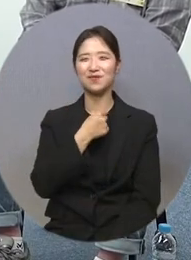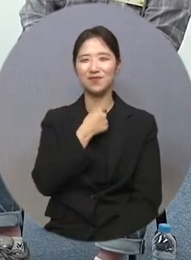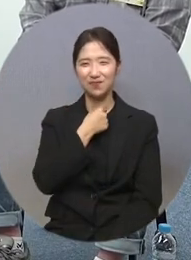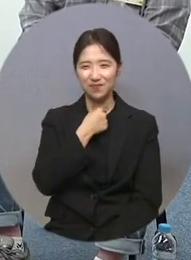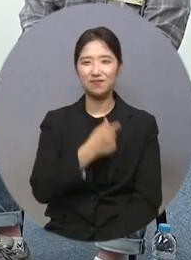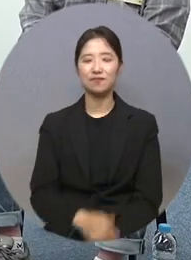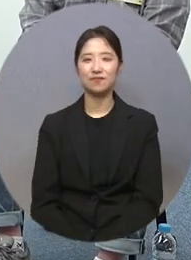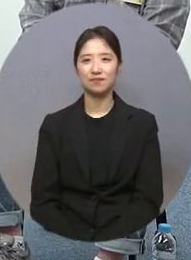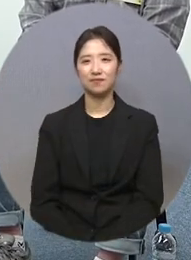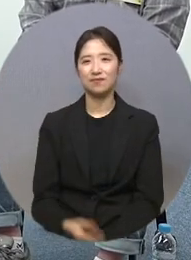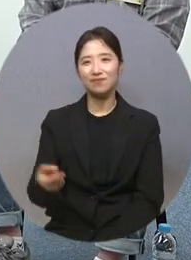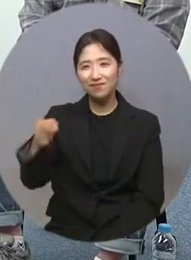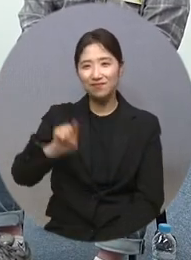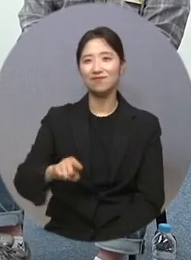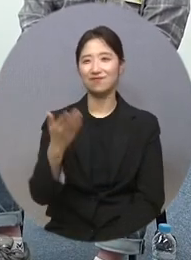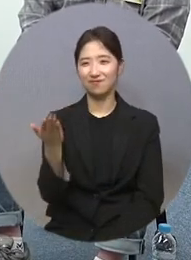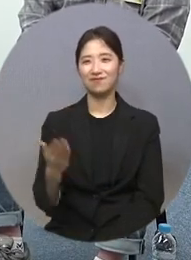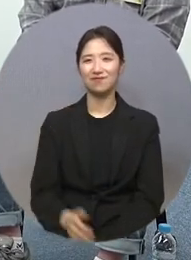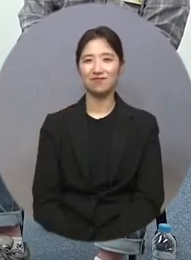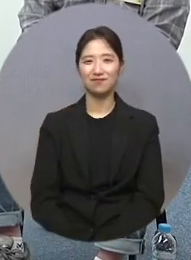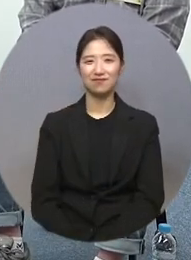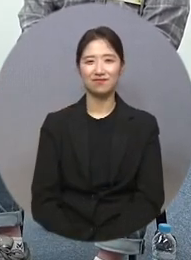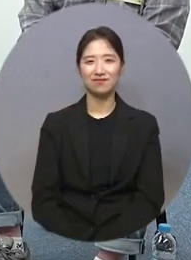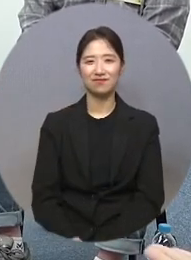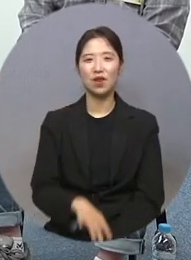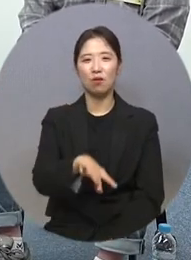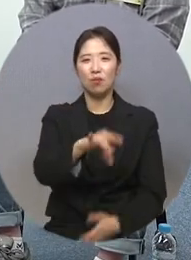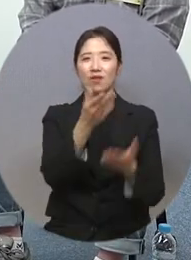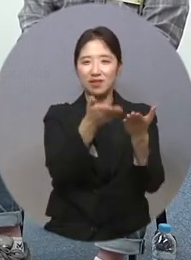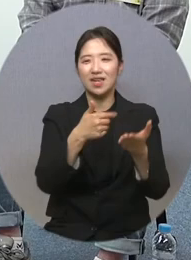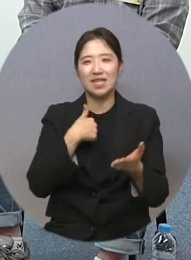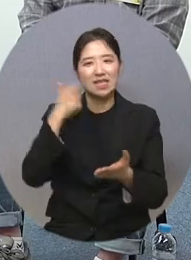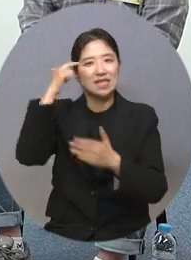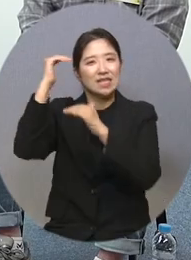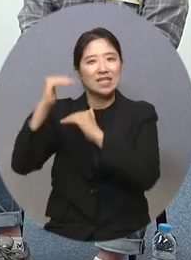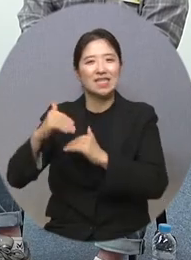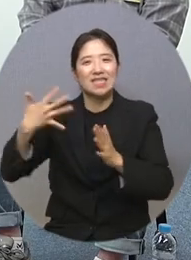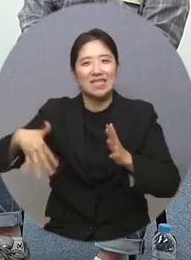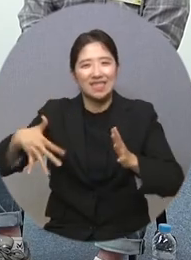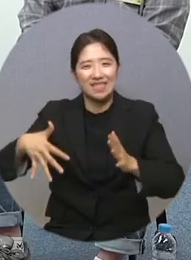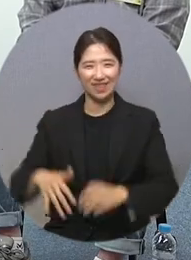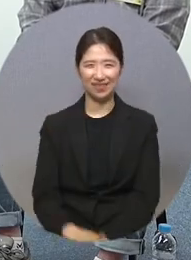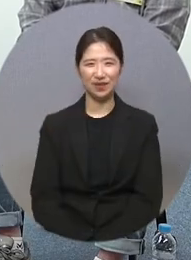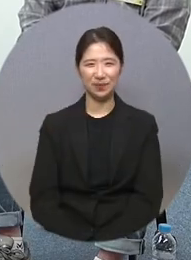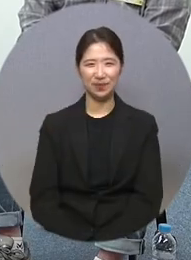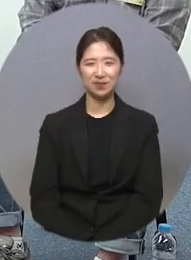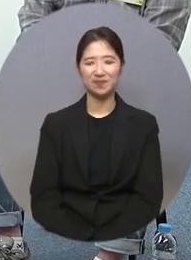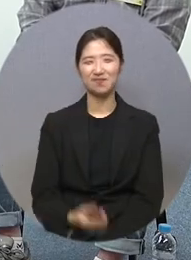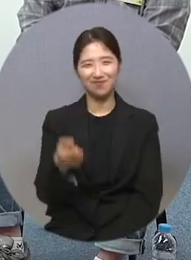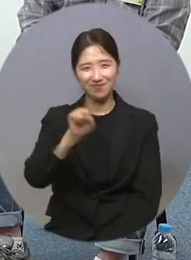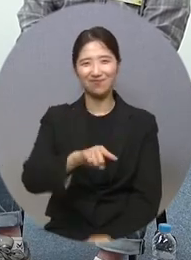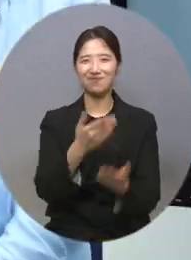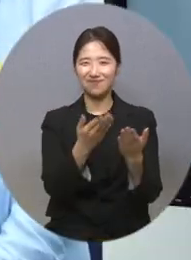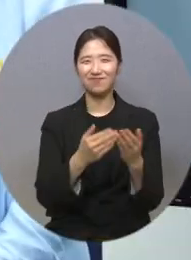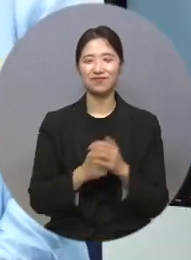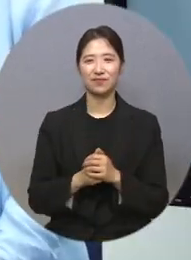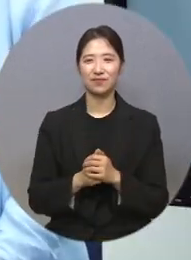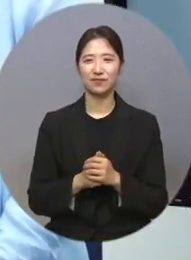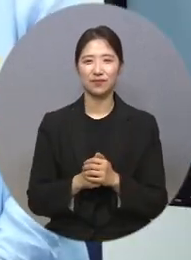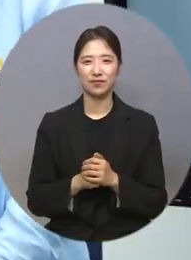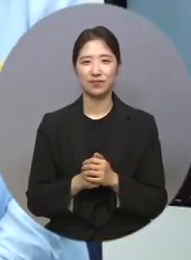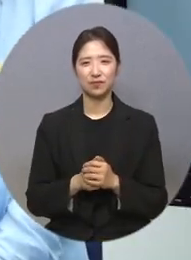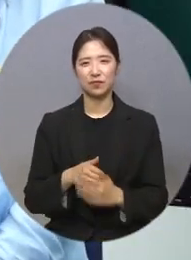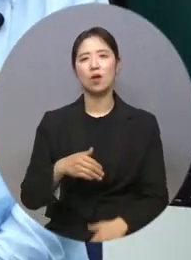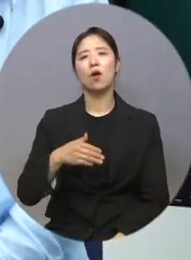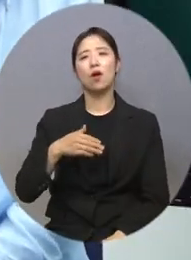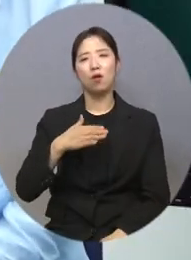한번 해봅니다. 우리 현민진 님. 먼저 하셔야 될까요? 아, 그래요? 정리 네, 정리하고 계세요? 네. 송지훈 님. 오늘